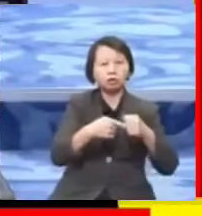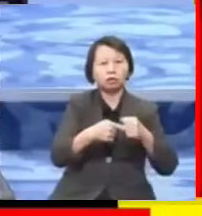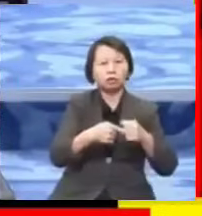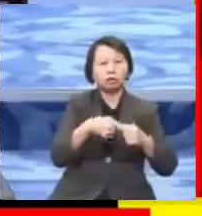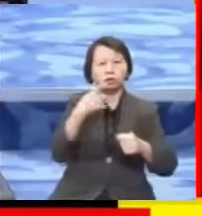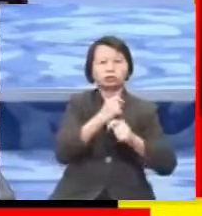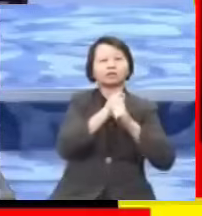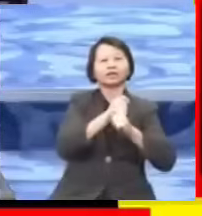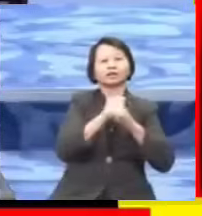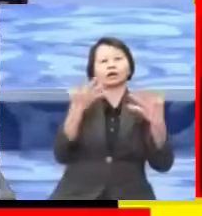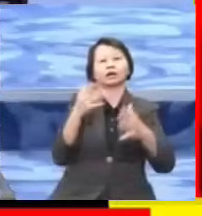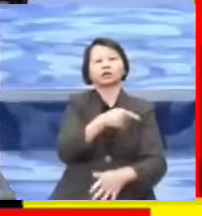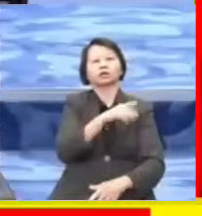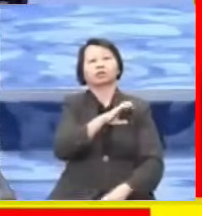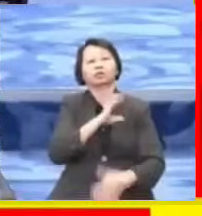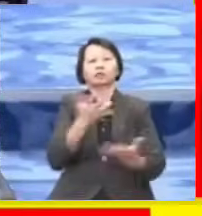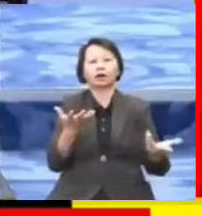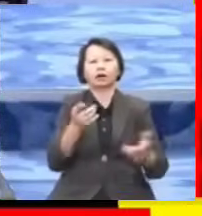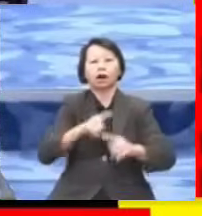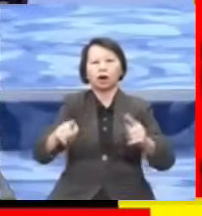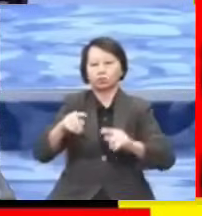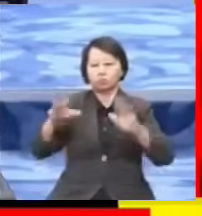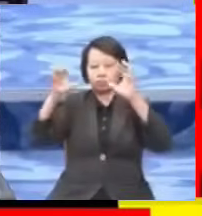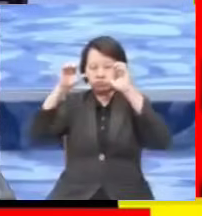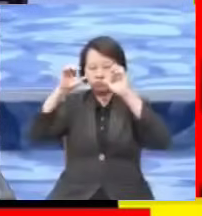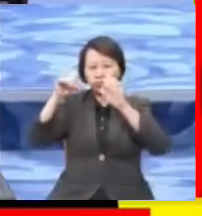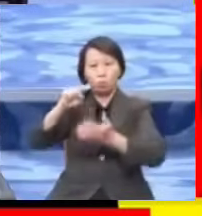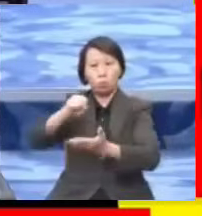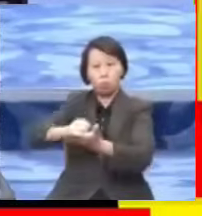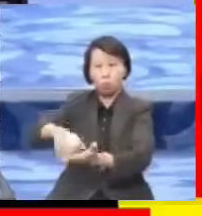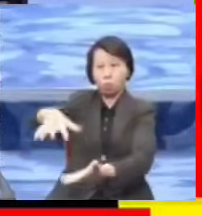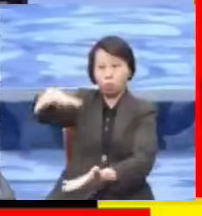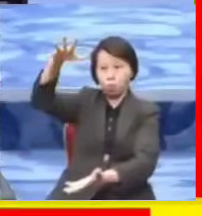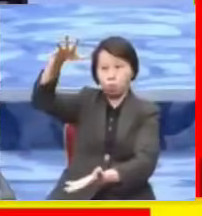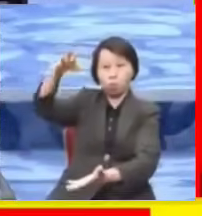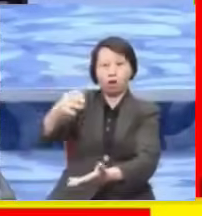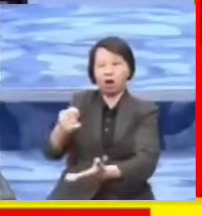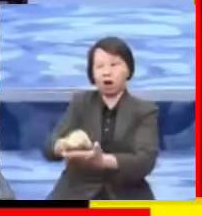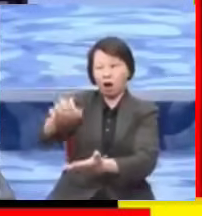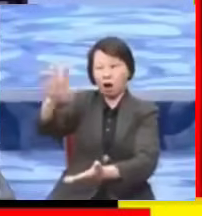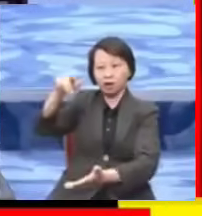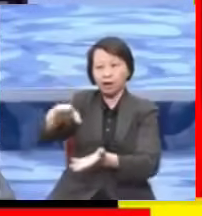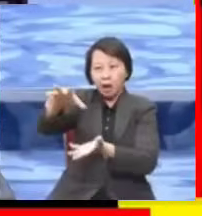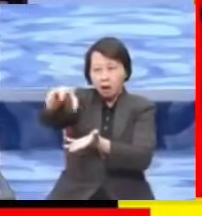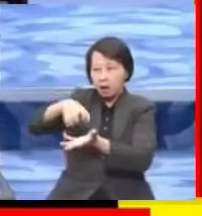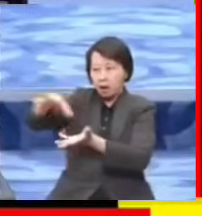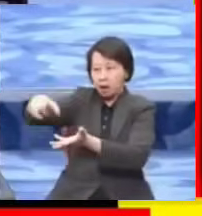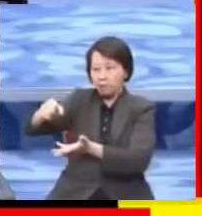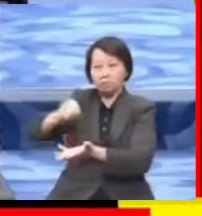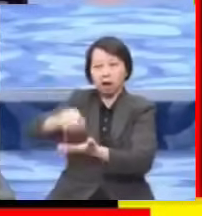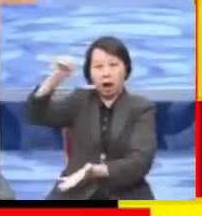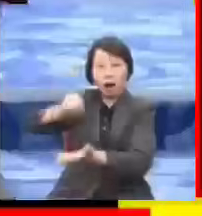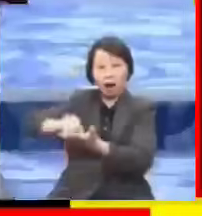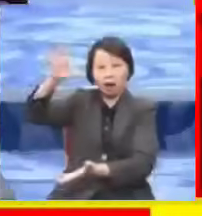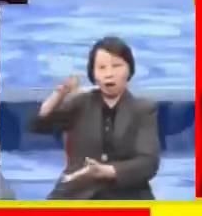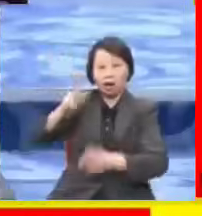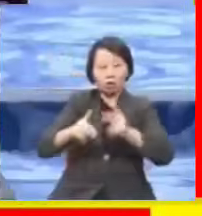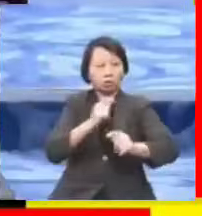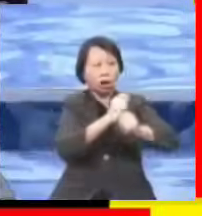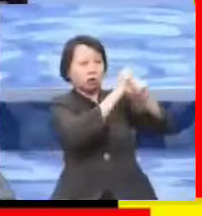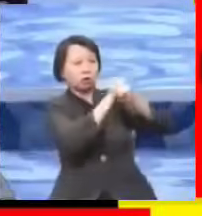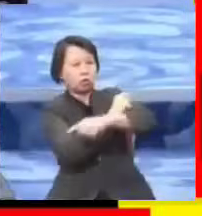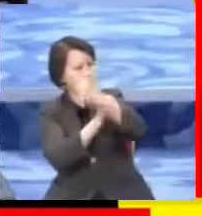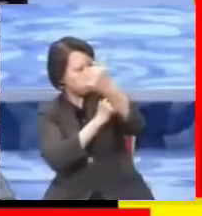siapa pertahankan. Tetapi seorang tauke kaya berbilion, bila dikaut kekayaan begitu besar, ramai yang